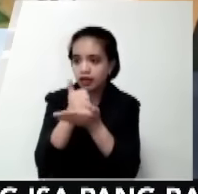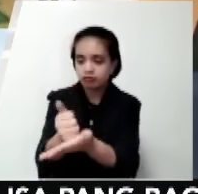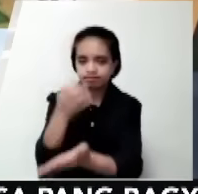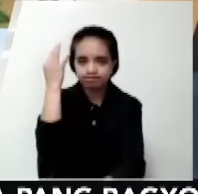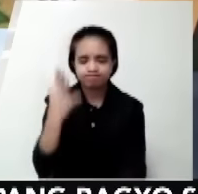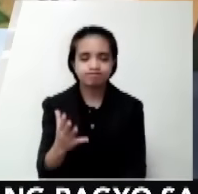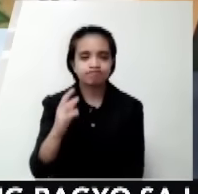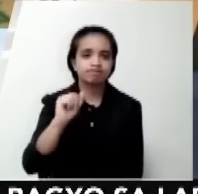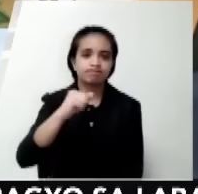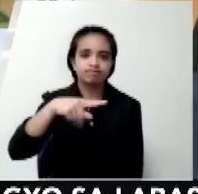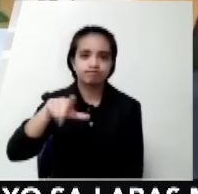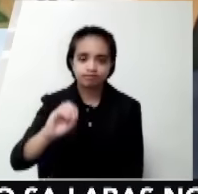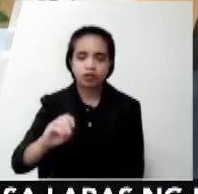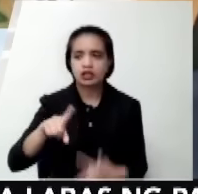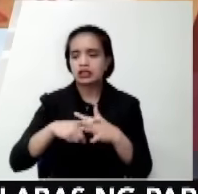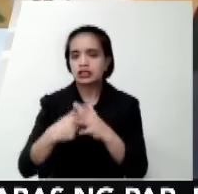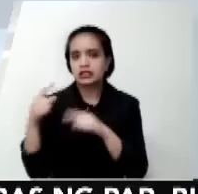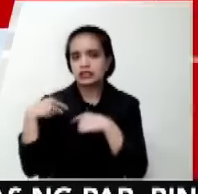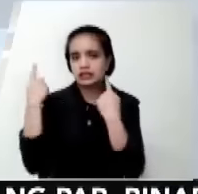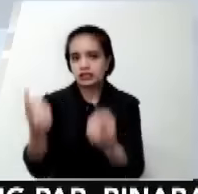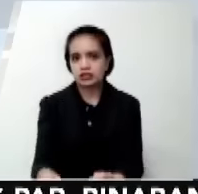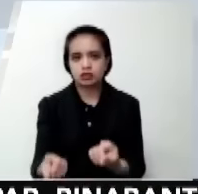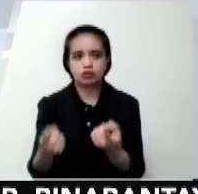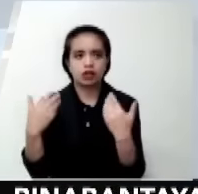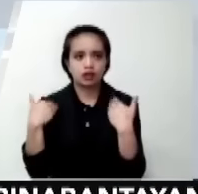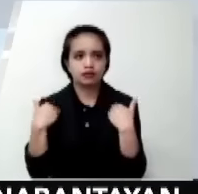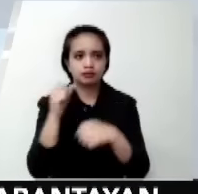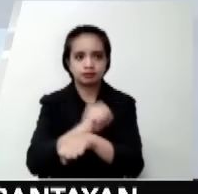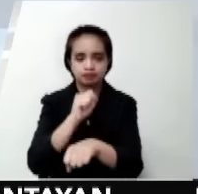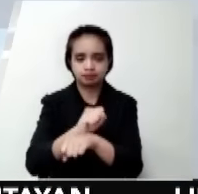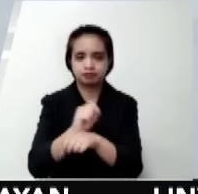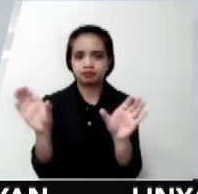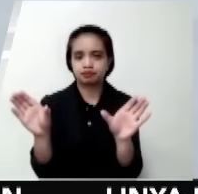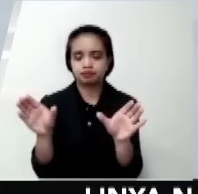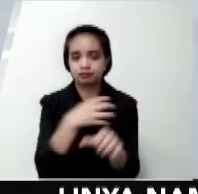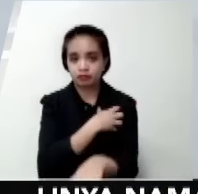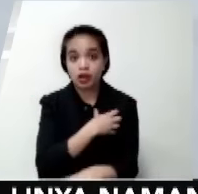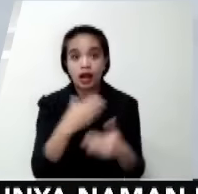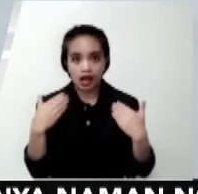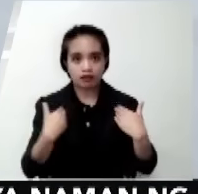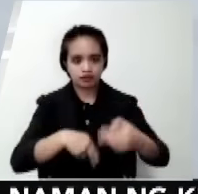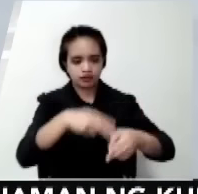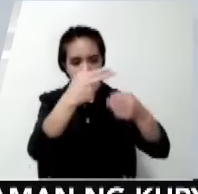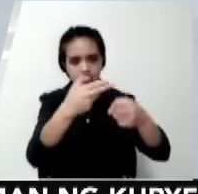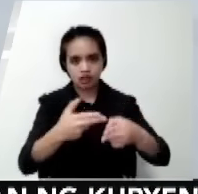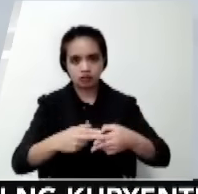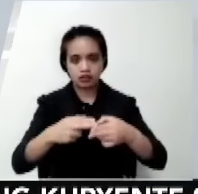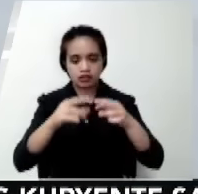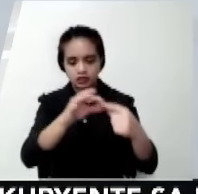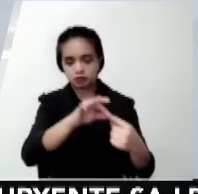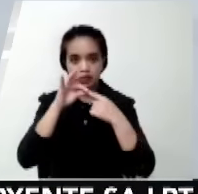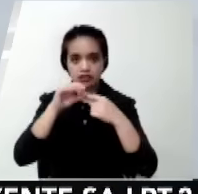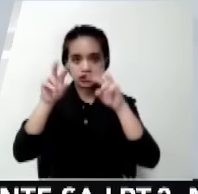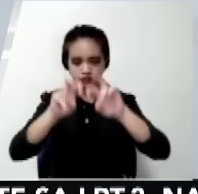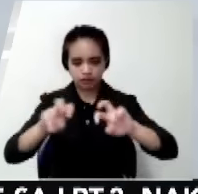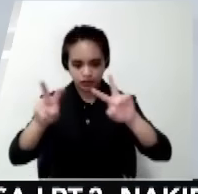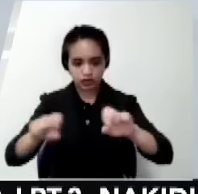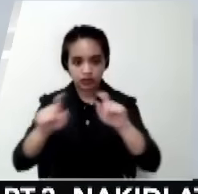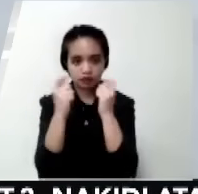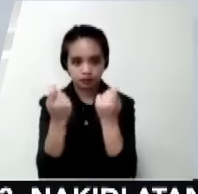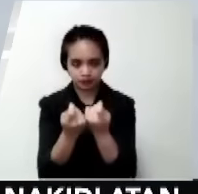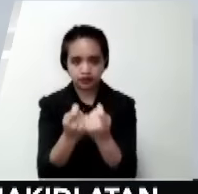nung naglunsad po tayo ng police operation. May mga pangalan na raw ang special investigation team na binuo ng PNP ng mga sasampahan.